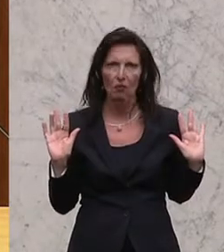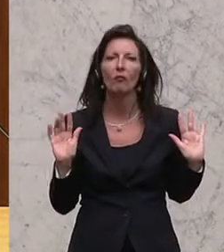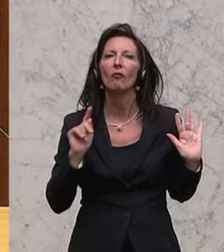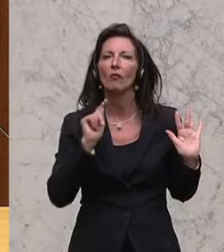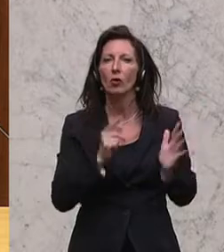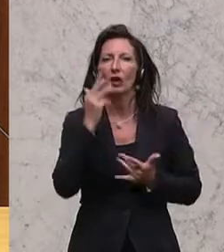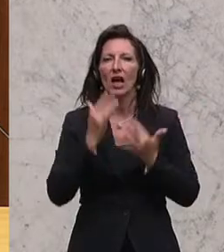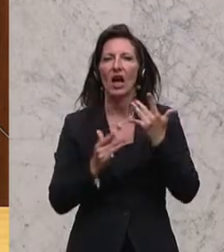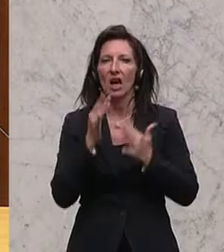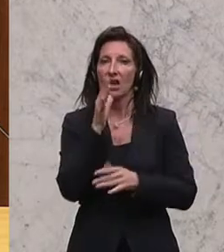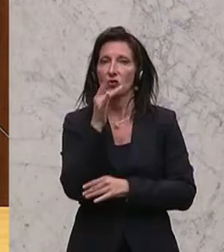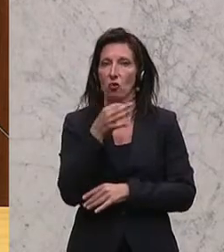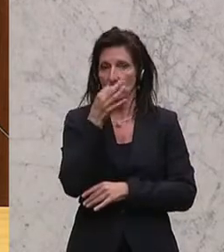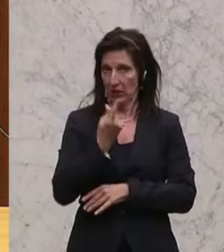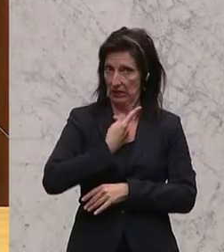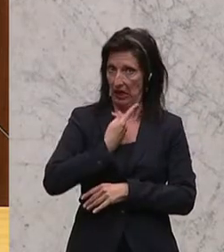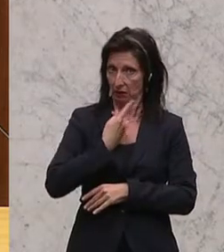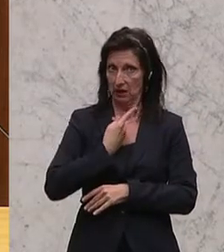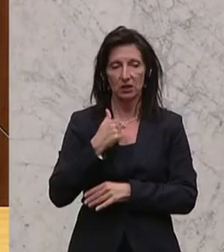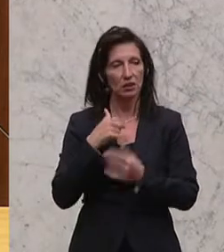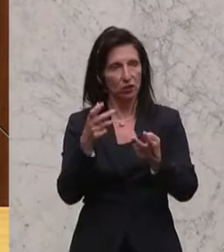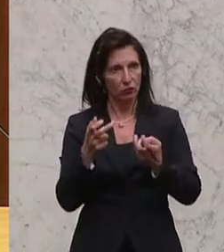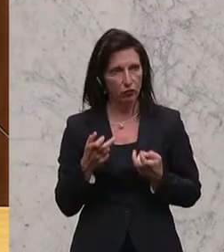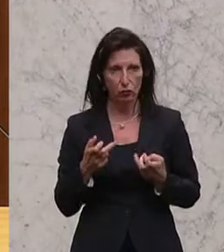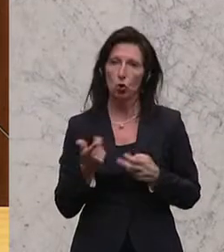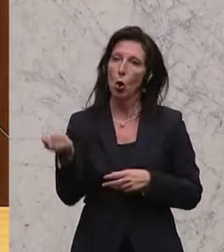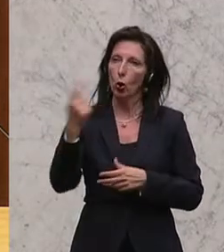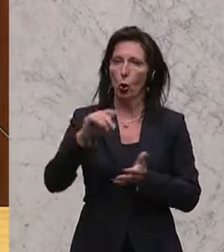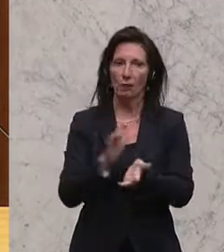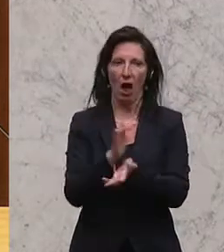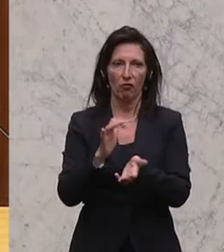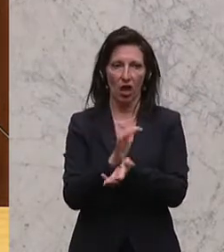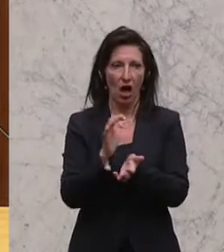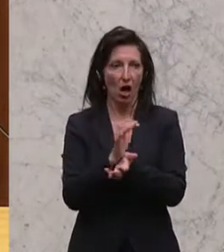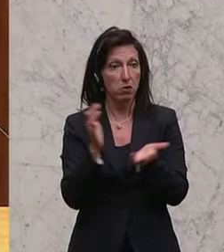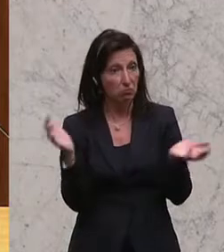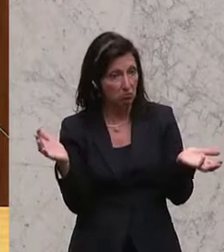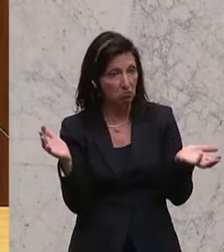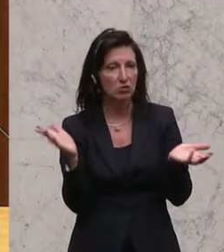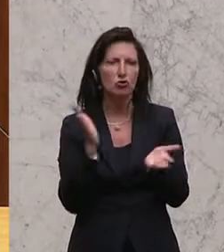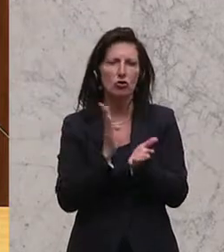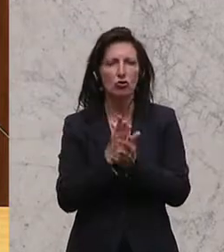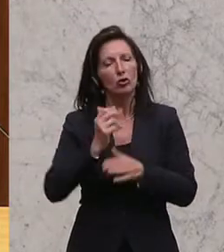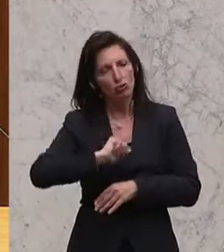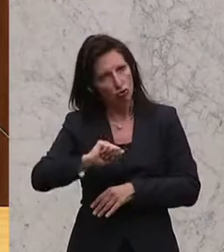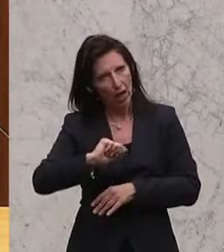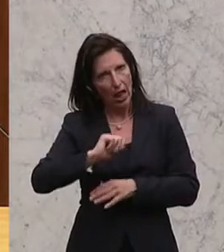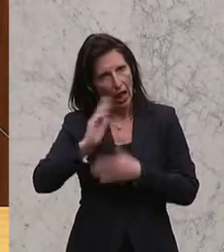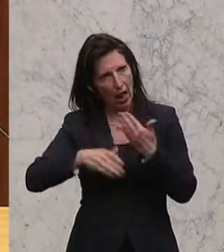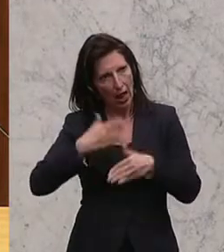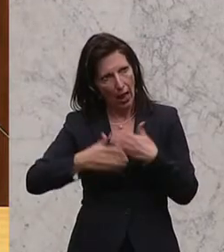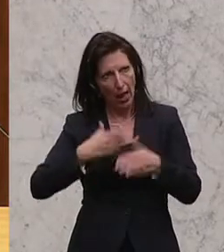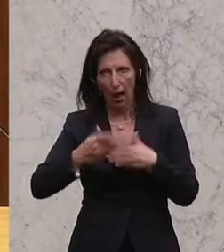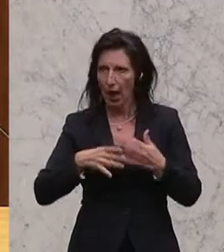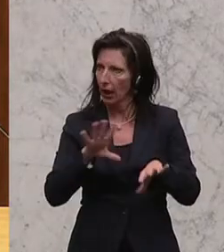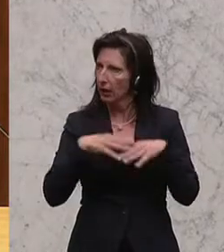als Rechnungshofsprecher wünsche ich mir, dass die bevorstehenden Aufgaben, die vor uns liegen, doch relativ zügig auch gemeinsam mit